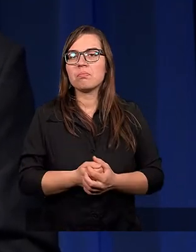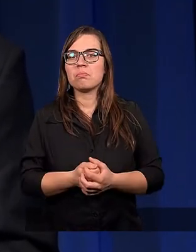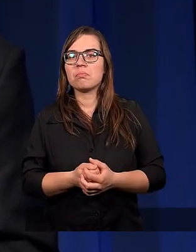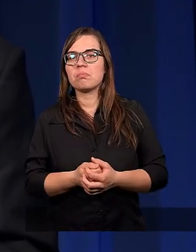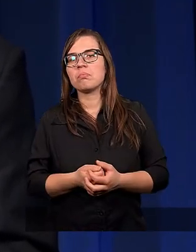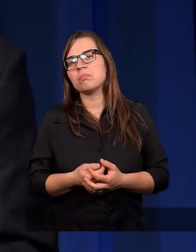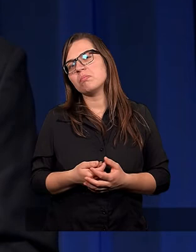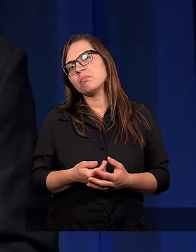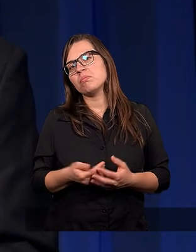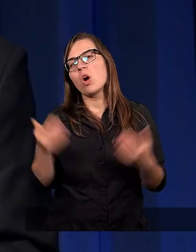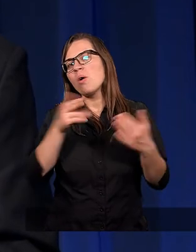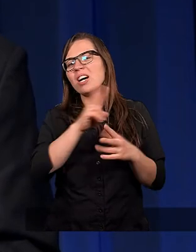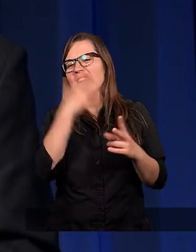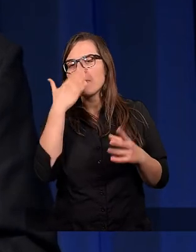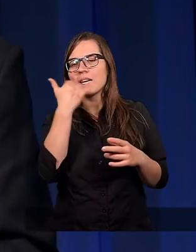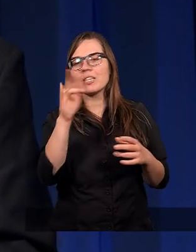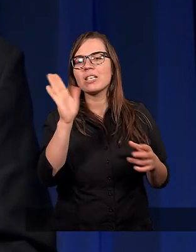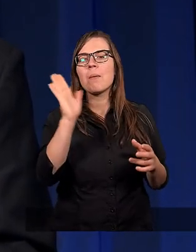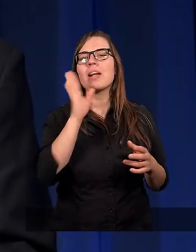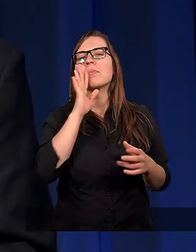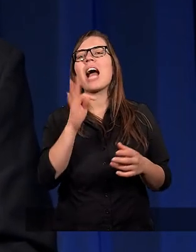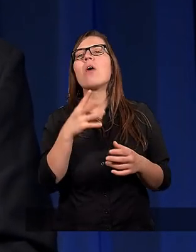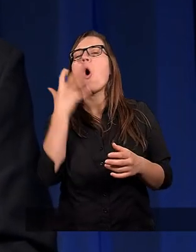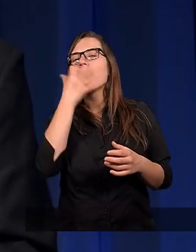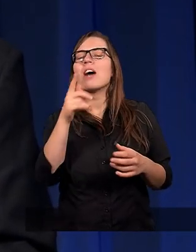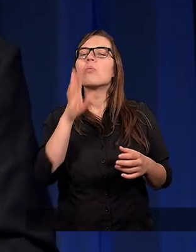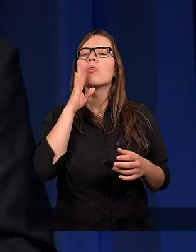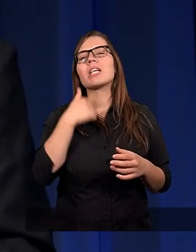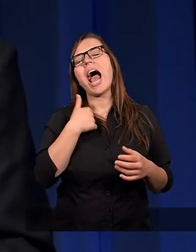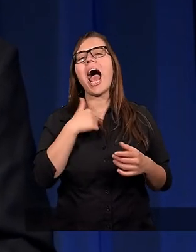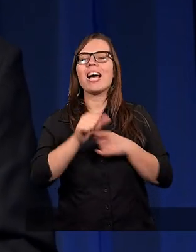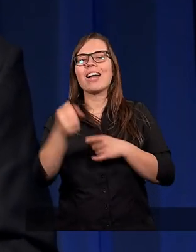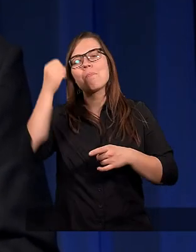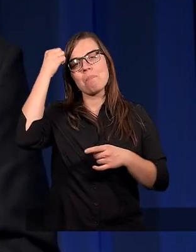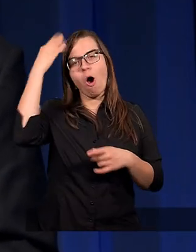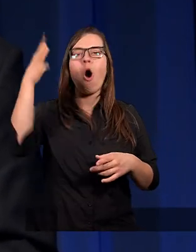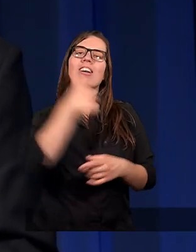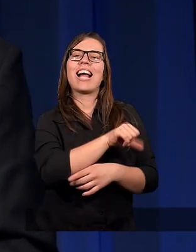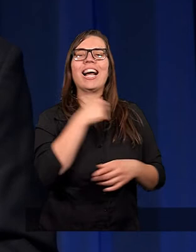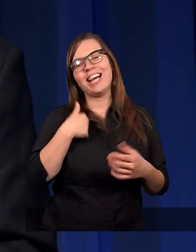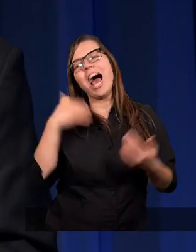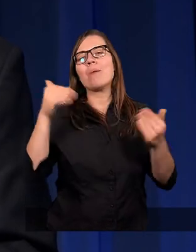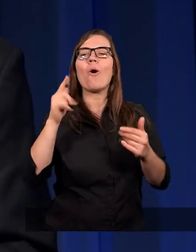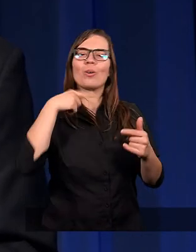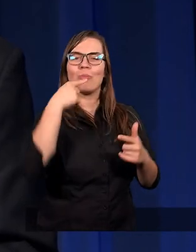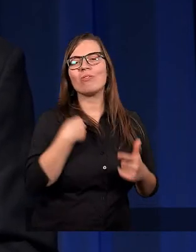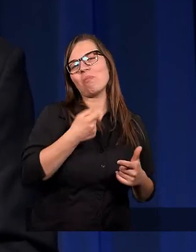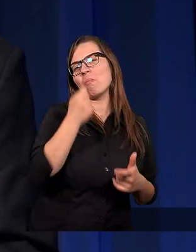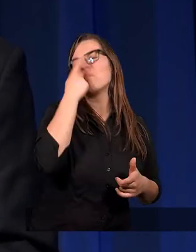no myślę, że chyba nikt nie będzie urażony, takim mądralą chrześcijańskim, który na każdy temat biblijny może coś powiedzieć?